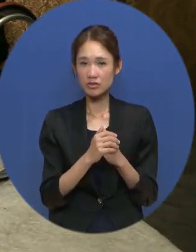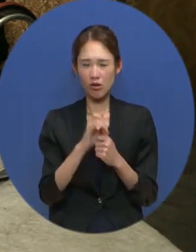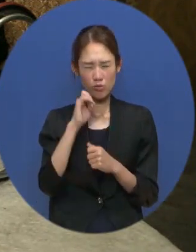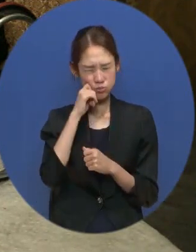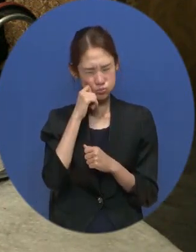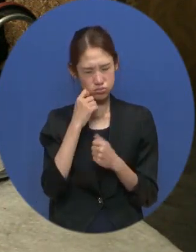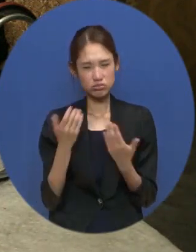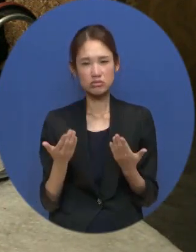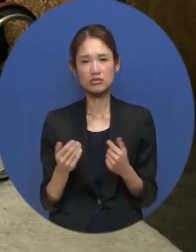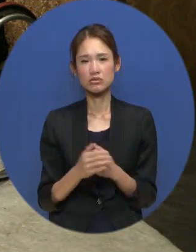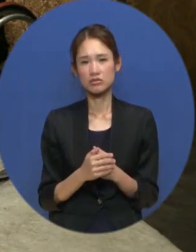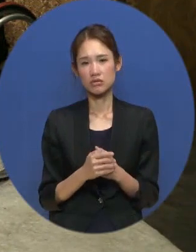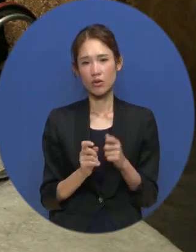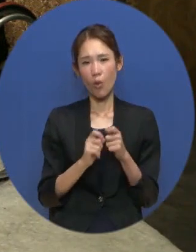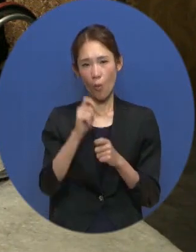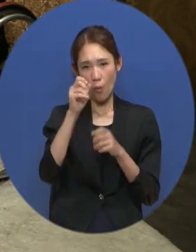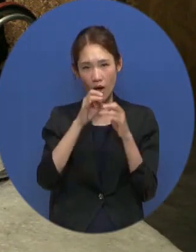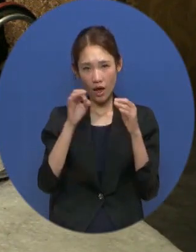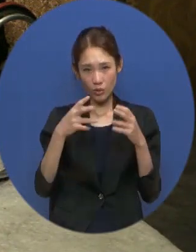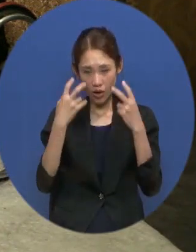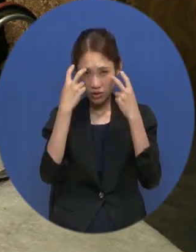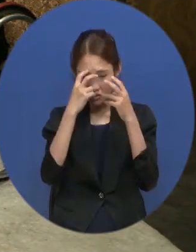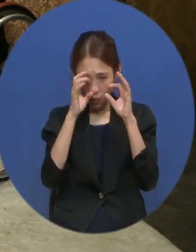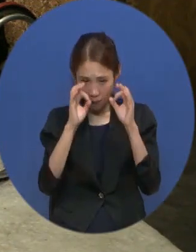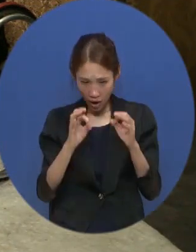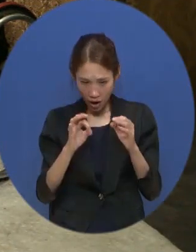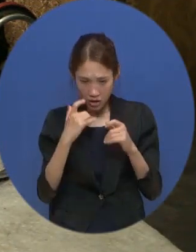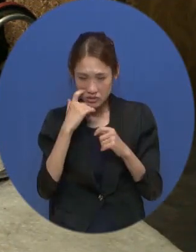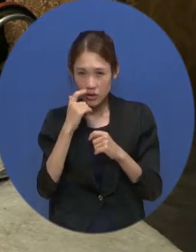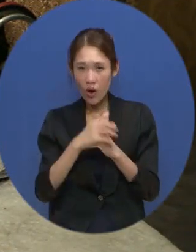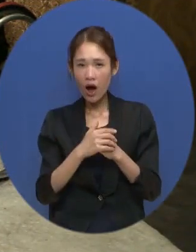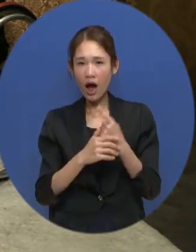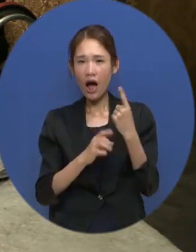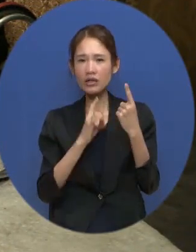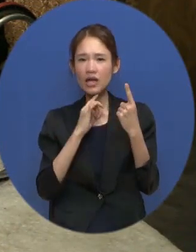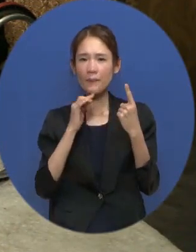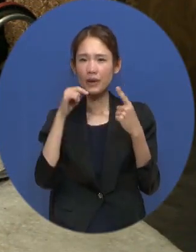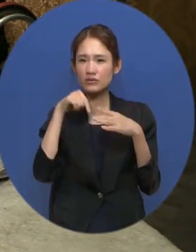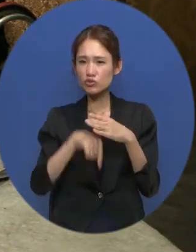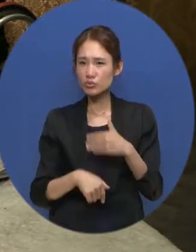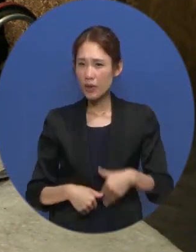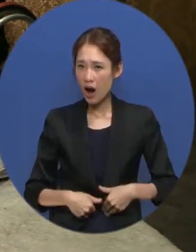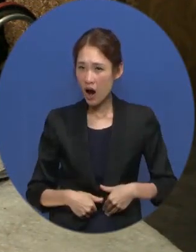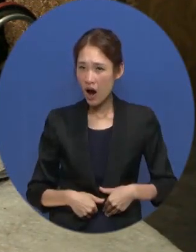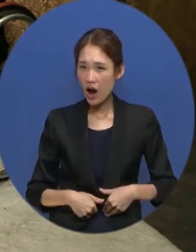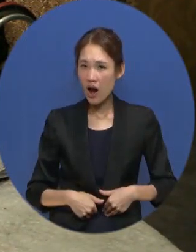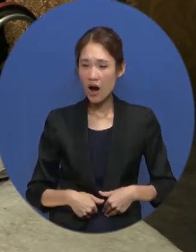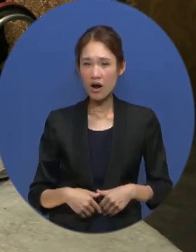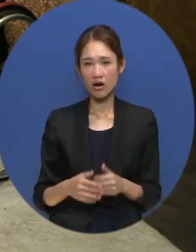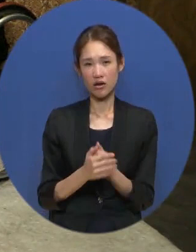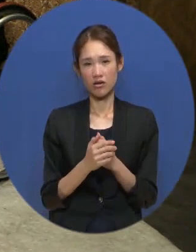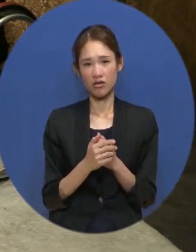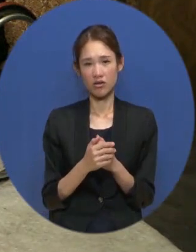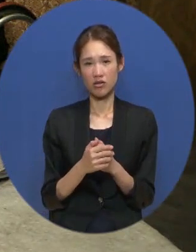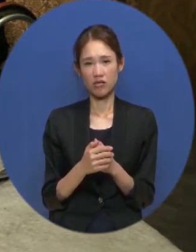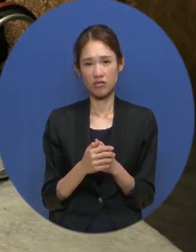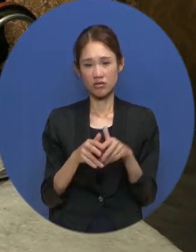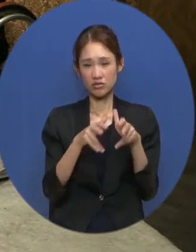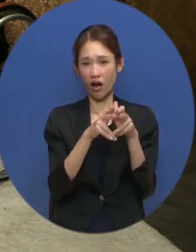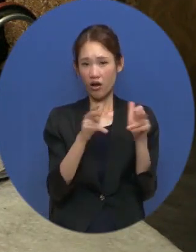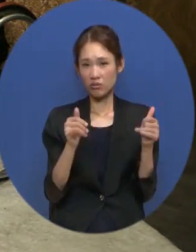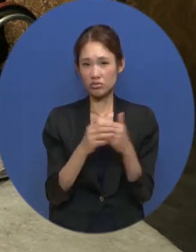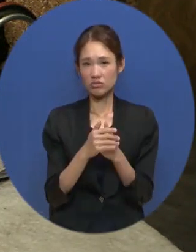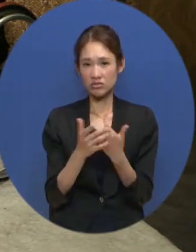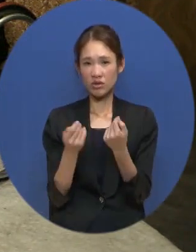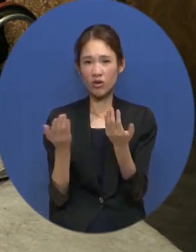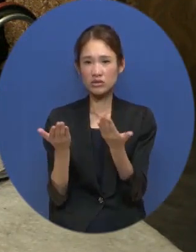해요. 오랫동안 봐야 되고 또 지속적으로 하나만 깊게 파야 되기 때문에 그런데 이제 좀 장애인 분들이